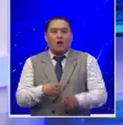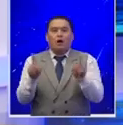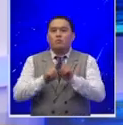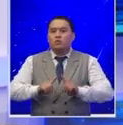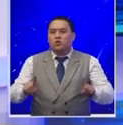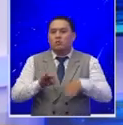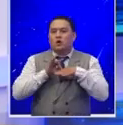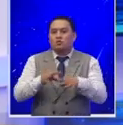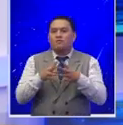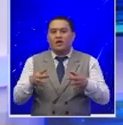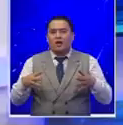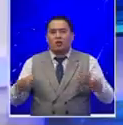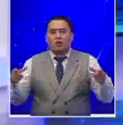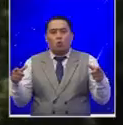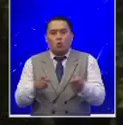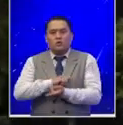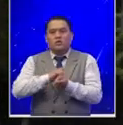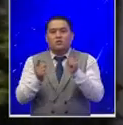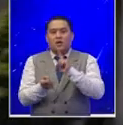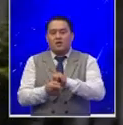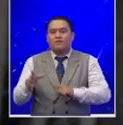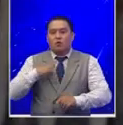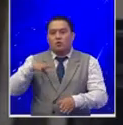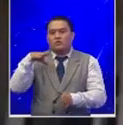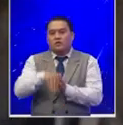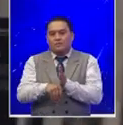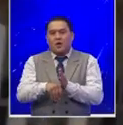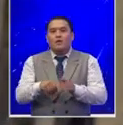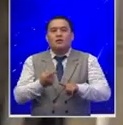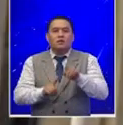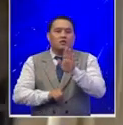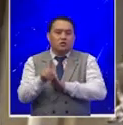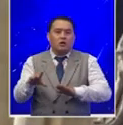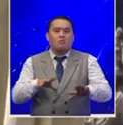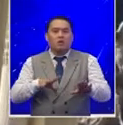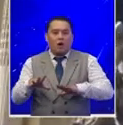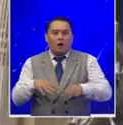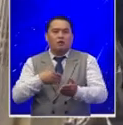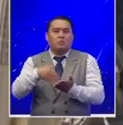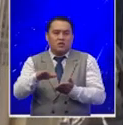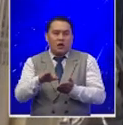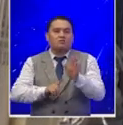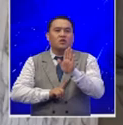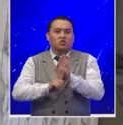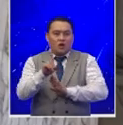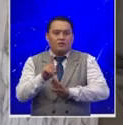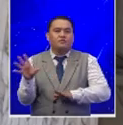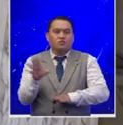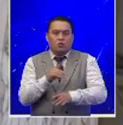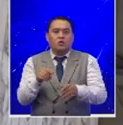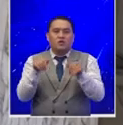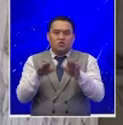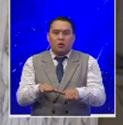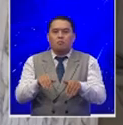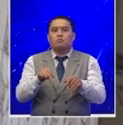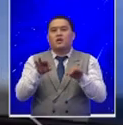она проходит весной, но пандемия COVID-19 внесла свои коррективы. Сначала ярмарка была отменена, но затем ее все же решили